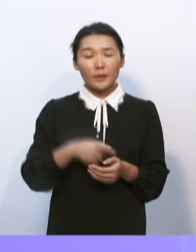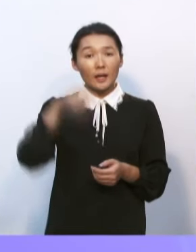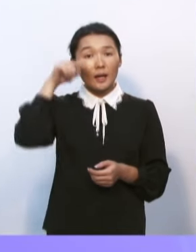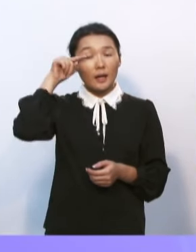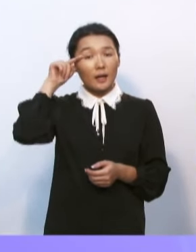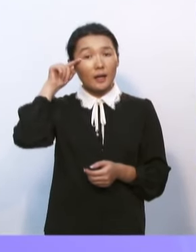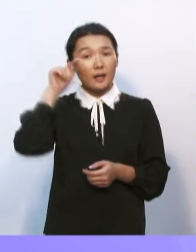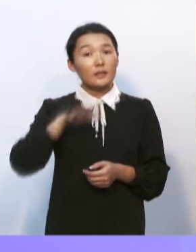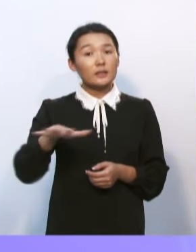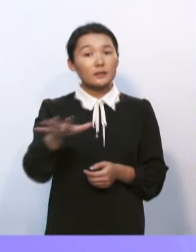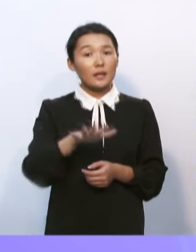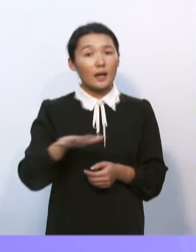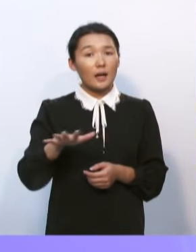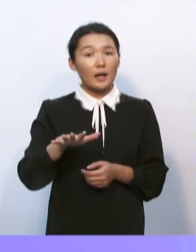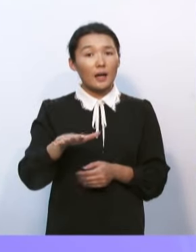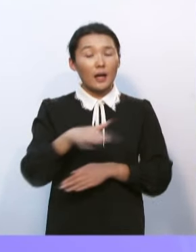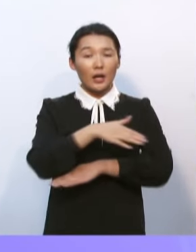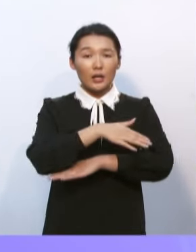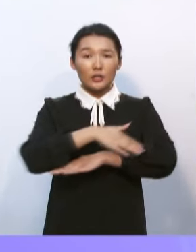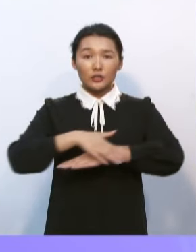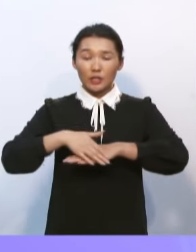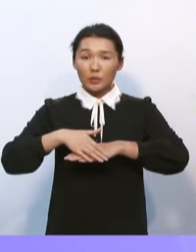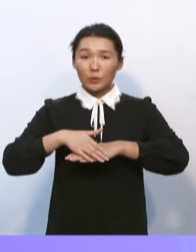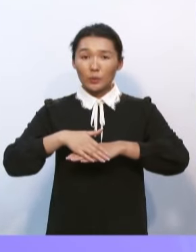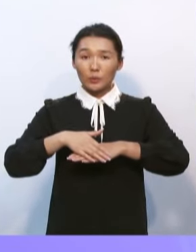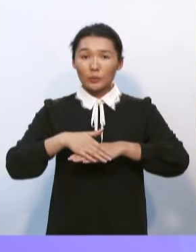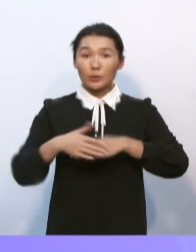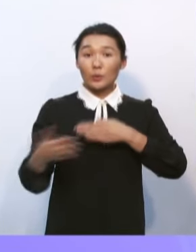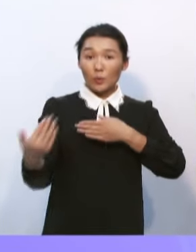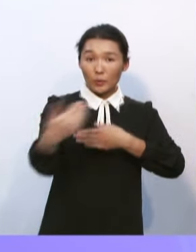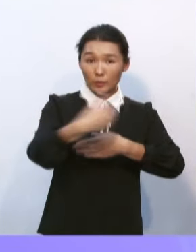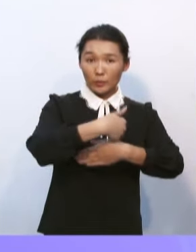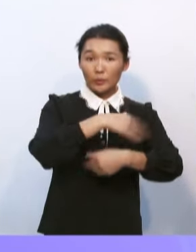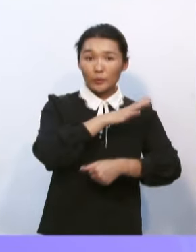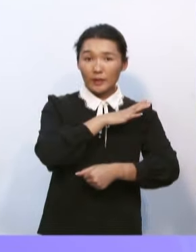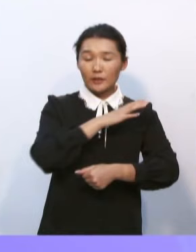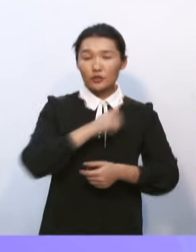Кыргызстанга чет өлкөдөн коноктор келишти.